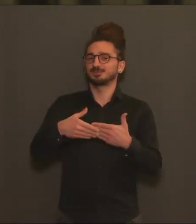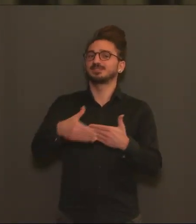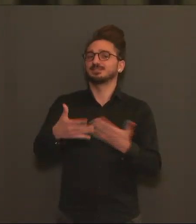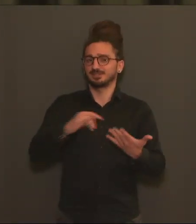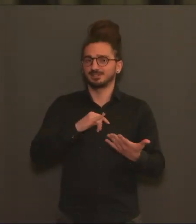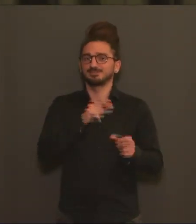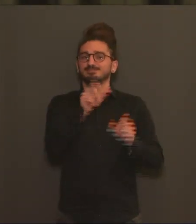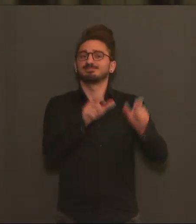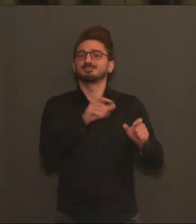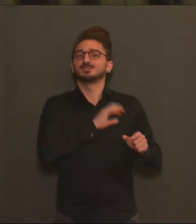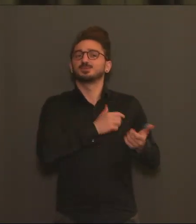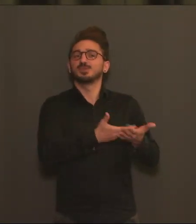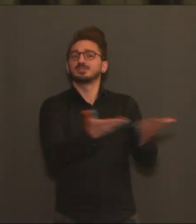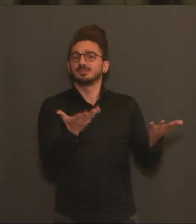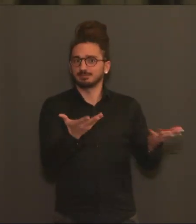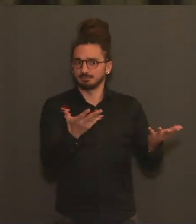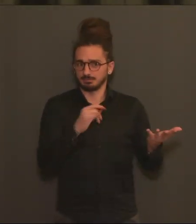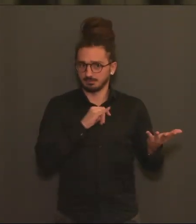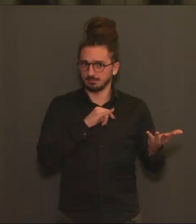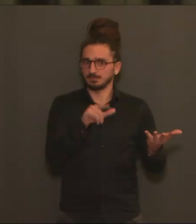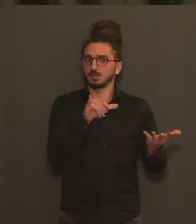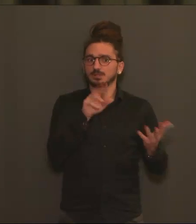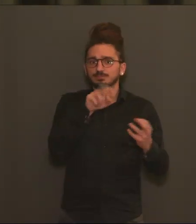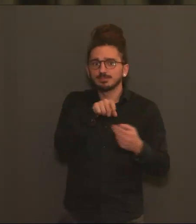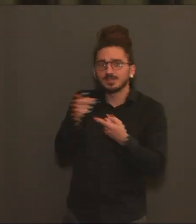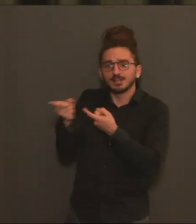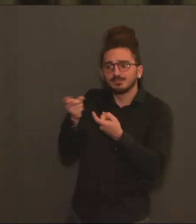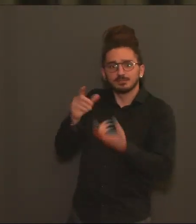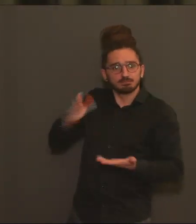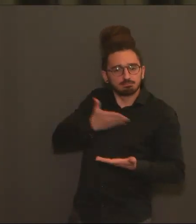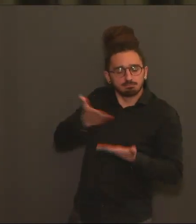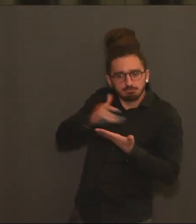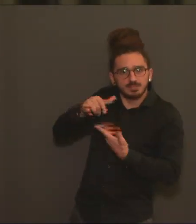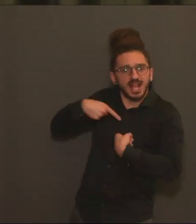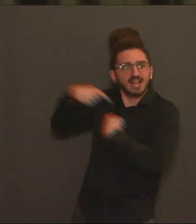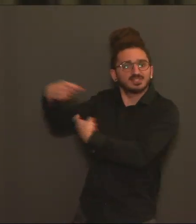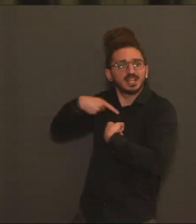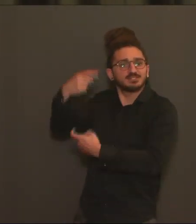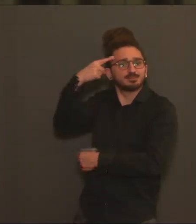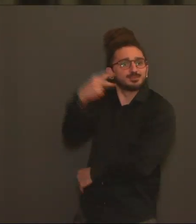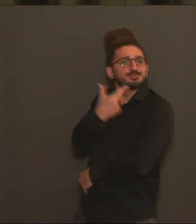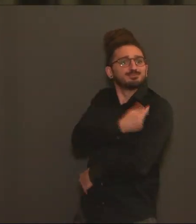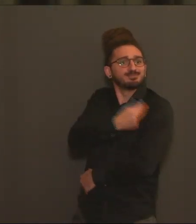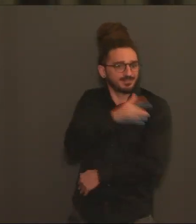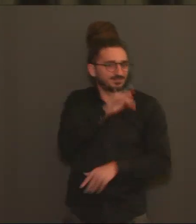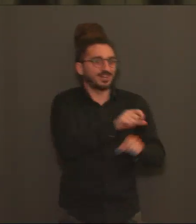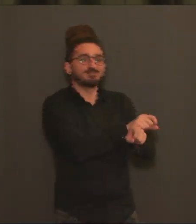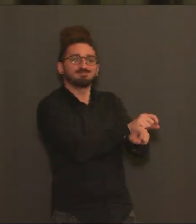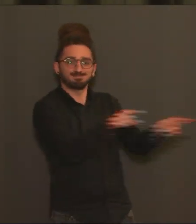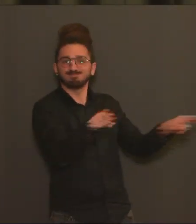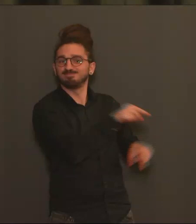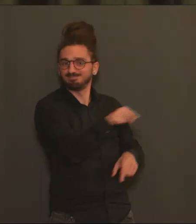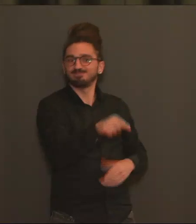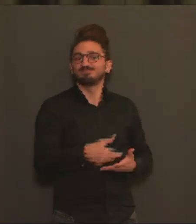vacciner. Malheureusement, et cela se constate lors de n'importe quel grand fait d'actualité, des personnes malveillantes vont essayer d'en profiter pour